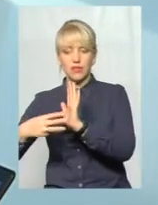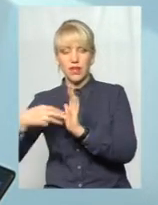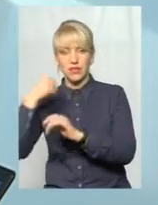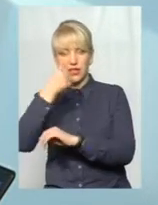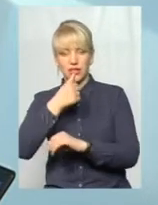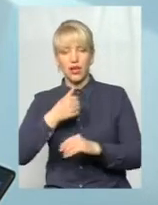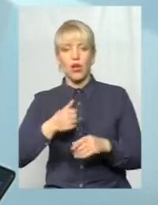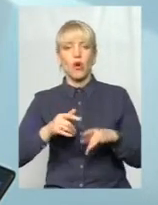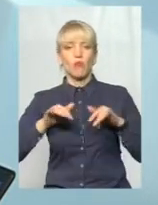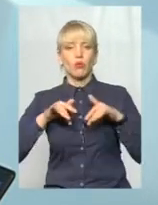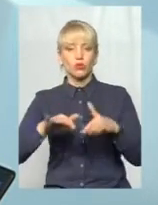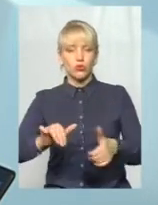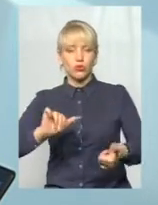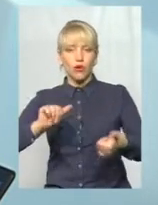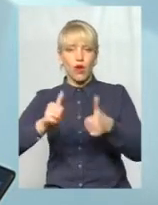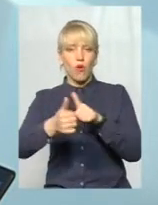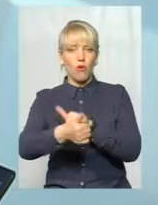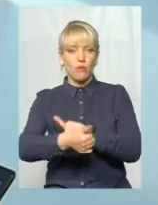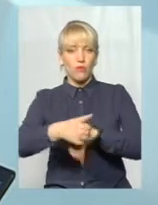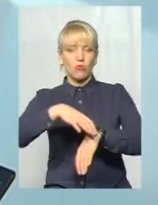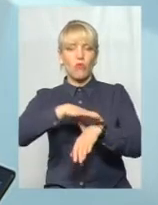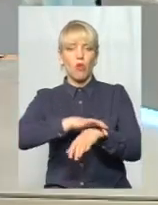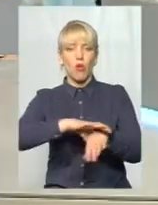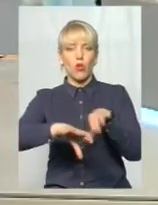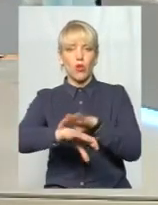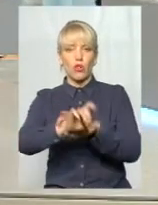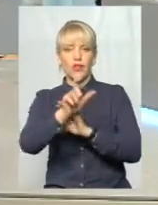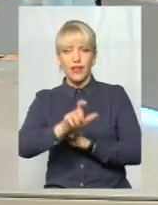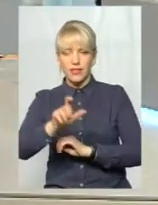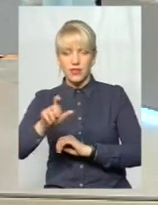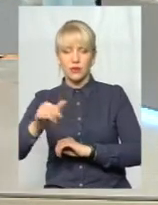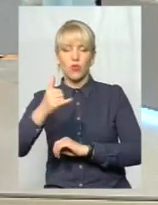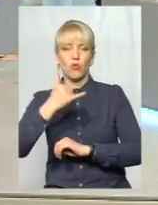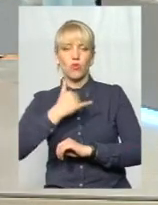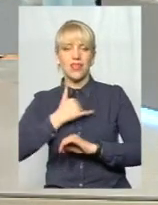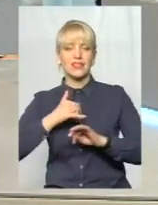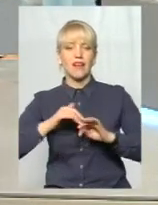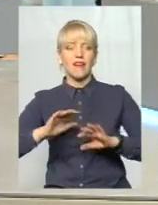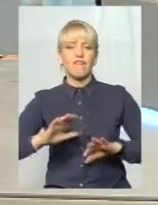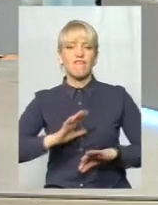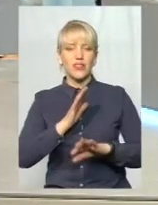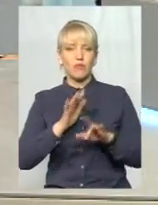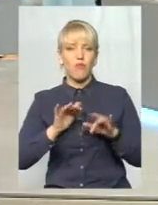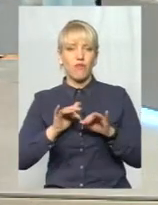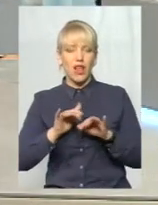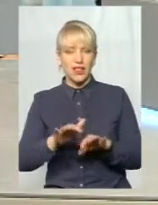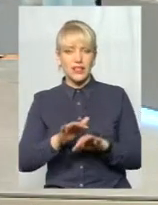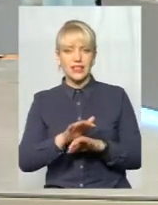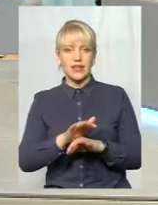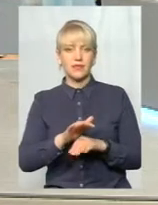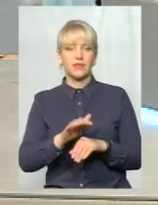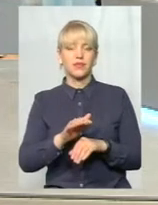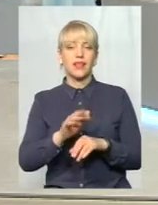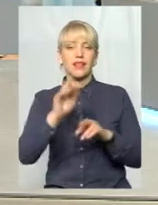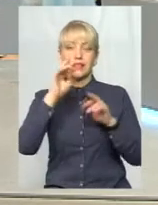полоненими у нас відбувалася більш так, як вам сказати, неправильно, але демократично. Більш